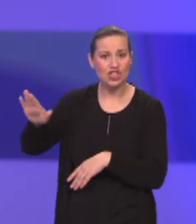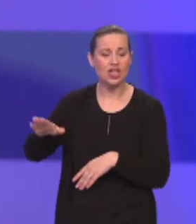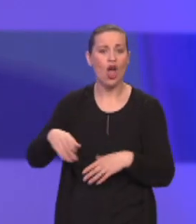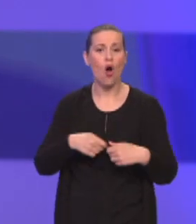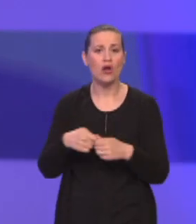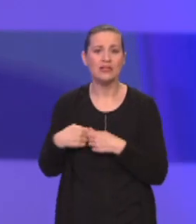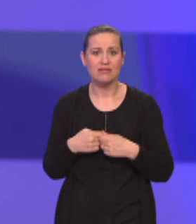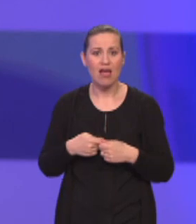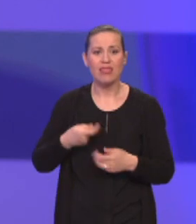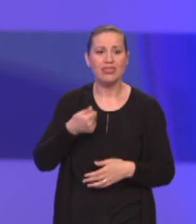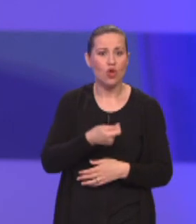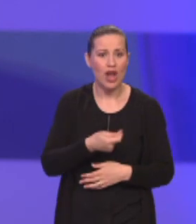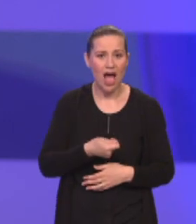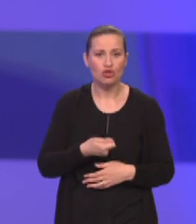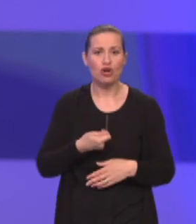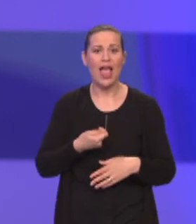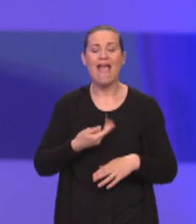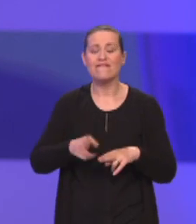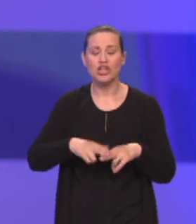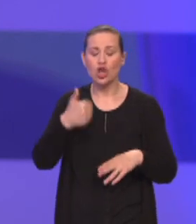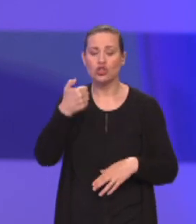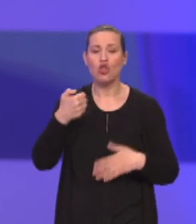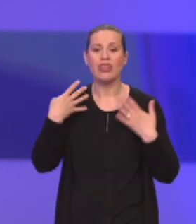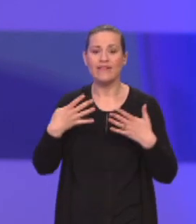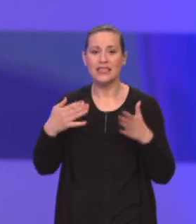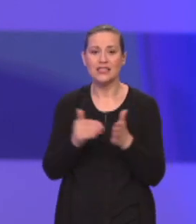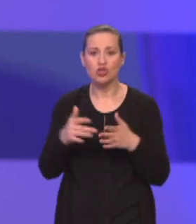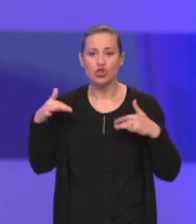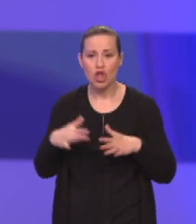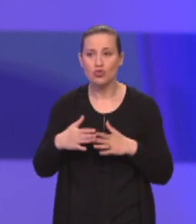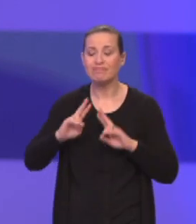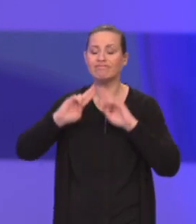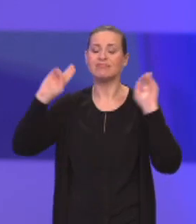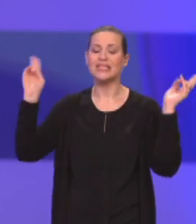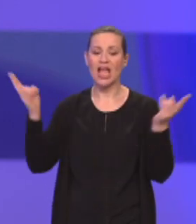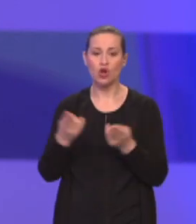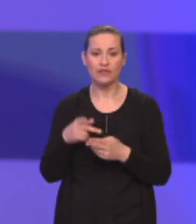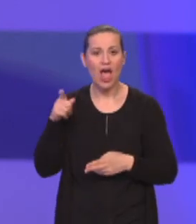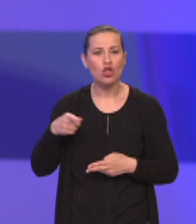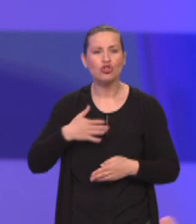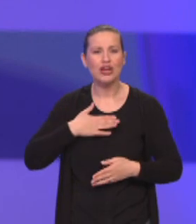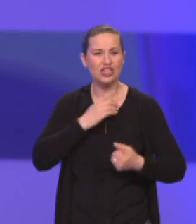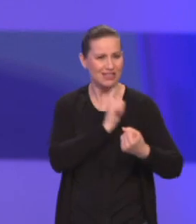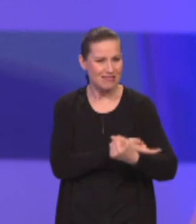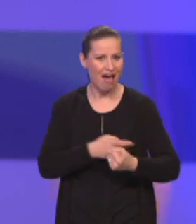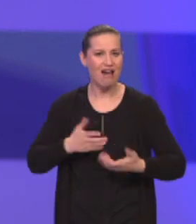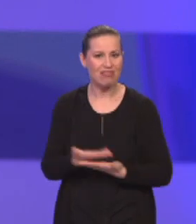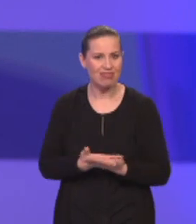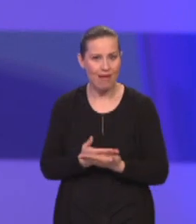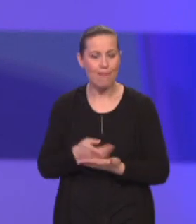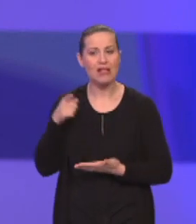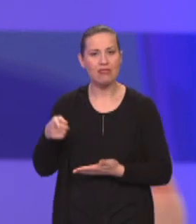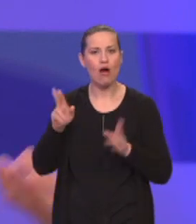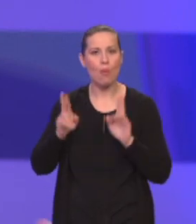mreža donatora broji preko 190 tisuća ljudi iz cijelog svijeta. To je naša snaga i naš temelj, i jedino na taj način ćemo i